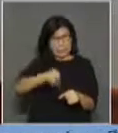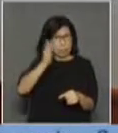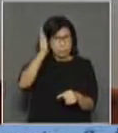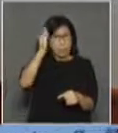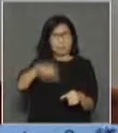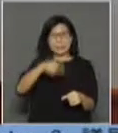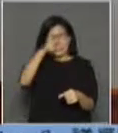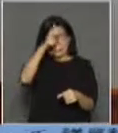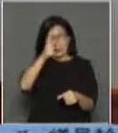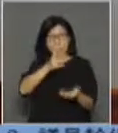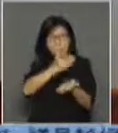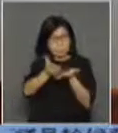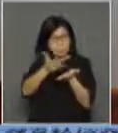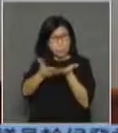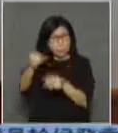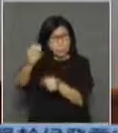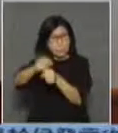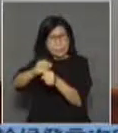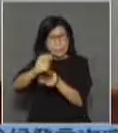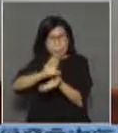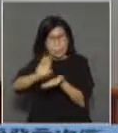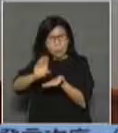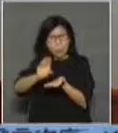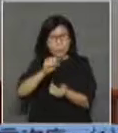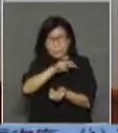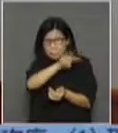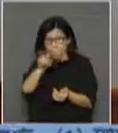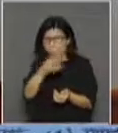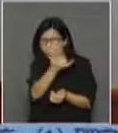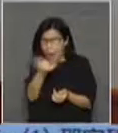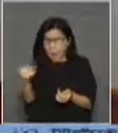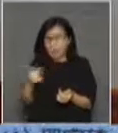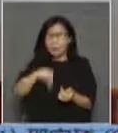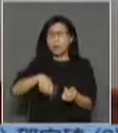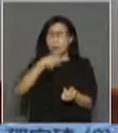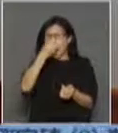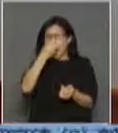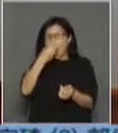政府增撥資源，全面檢討香港的工